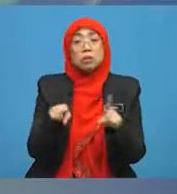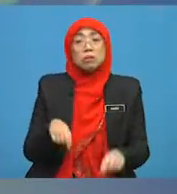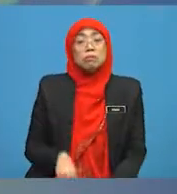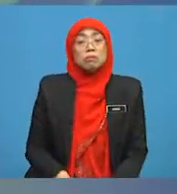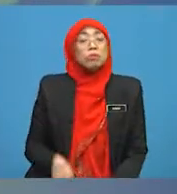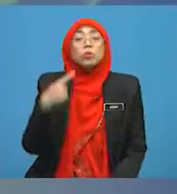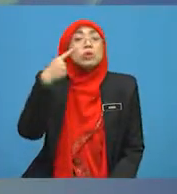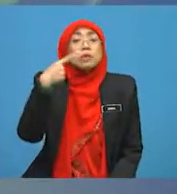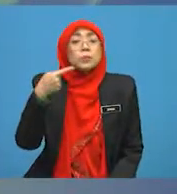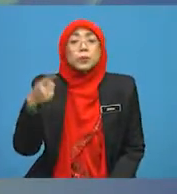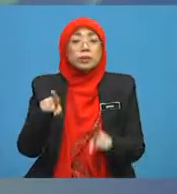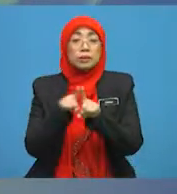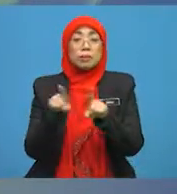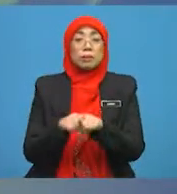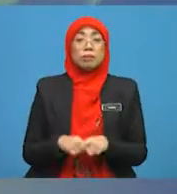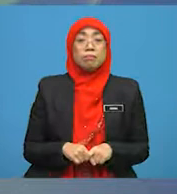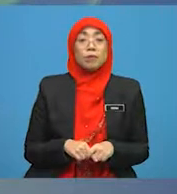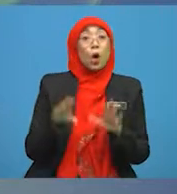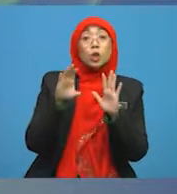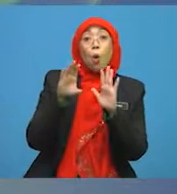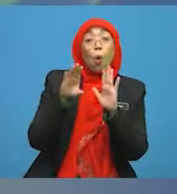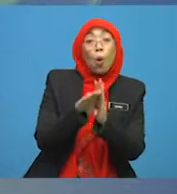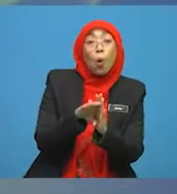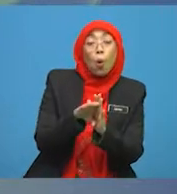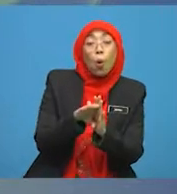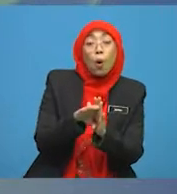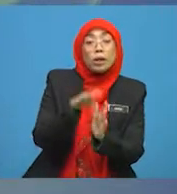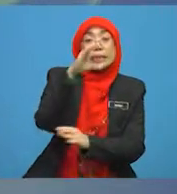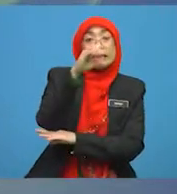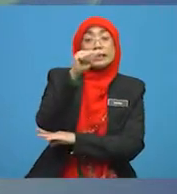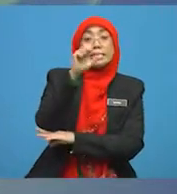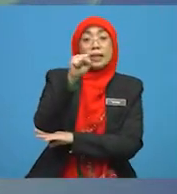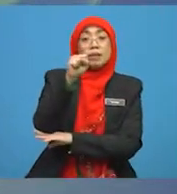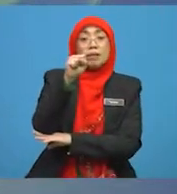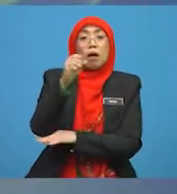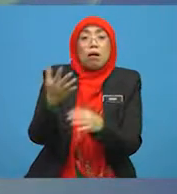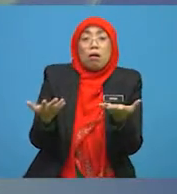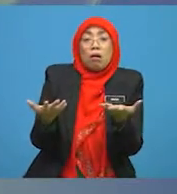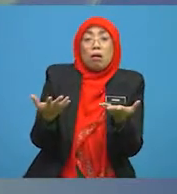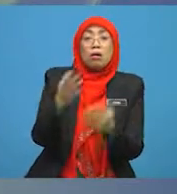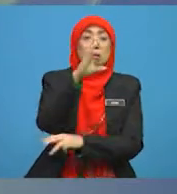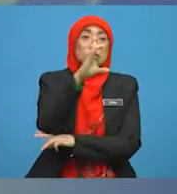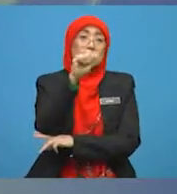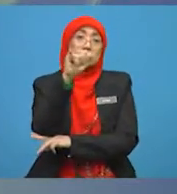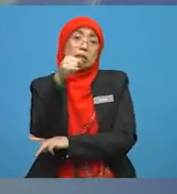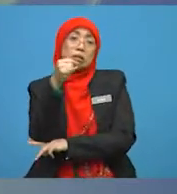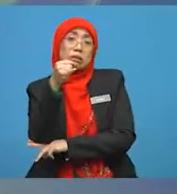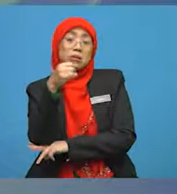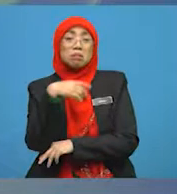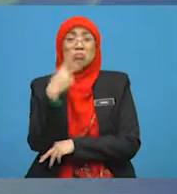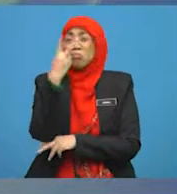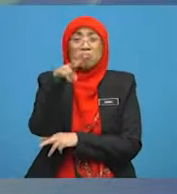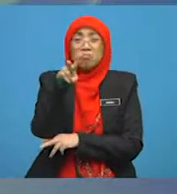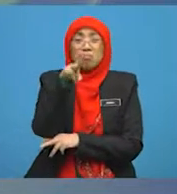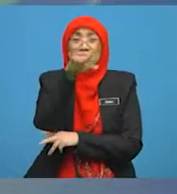berbeza. Contohnya, perkataan charge dan charge. Charge